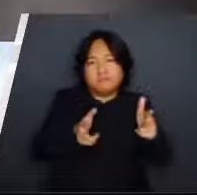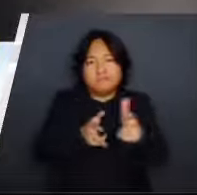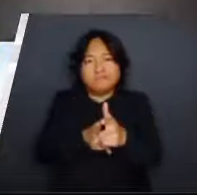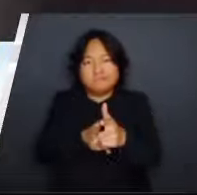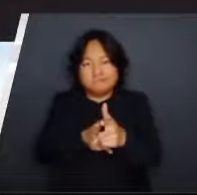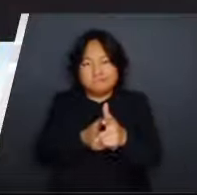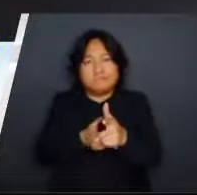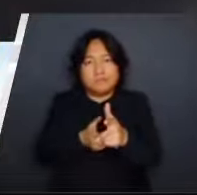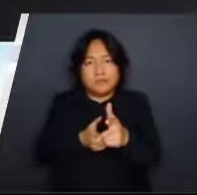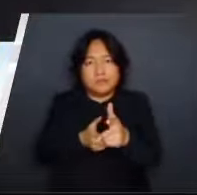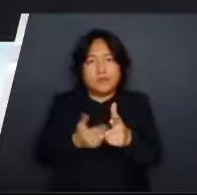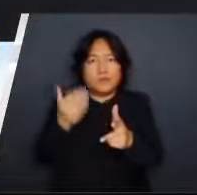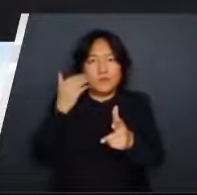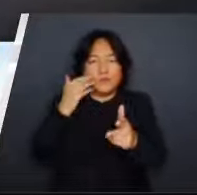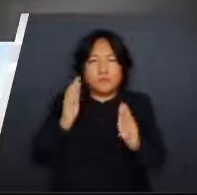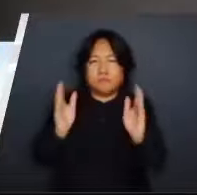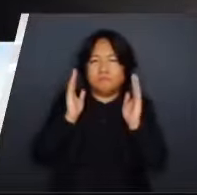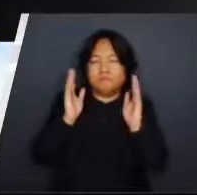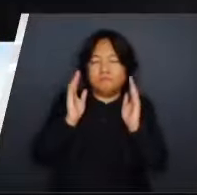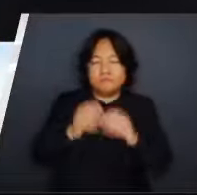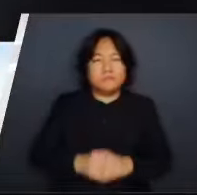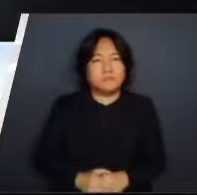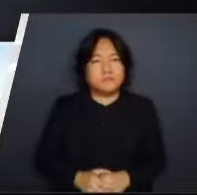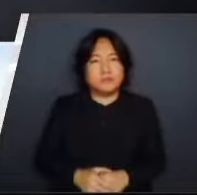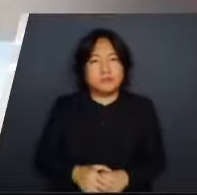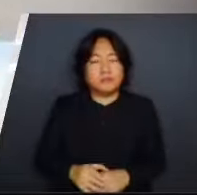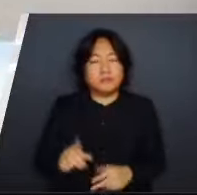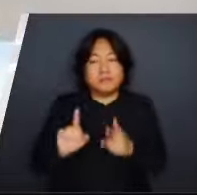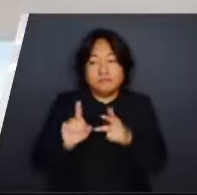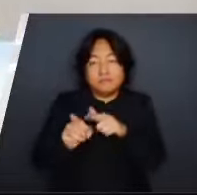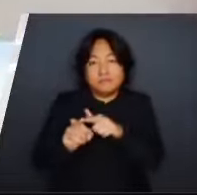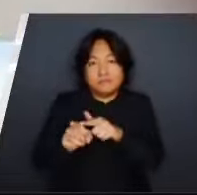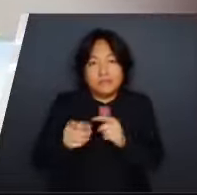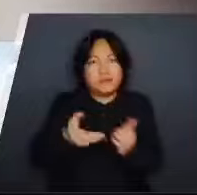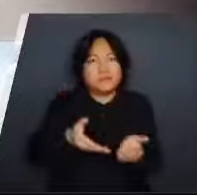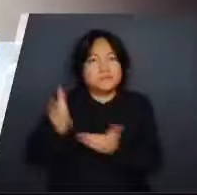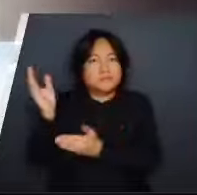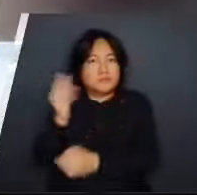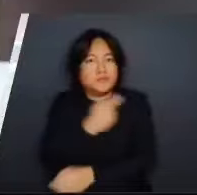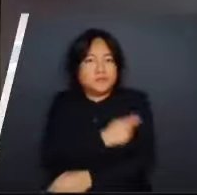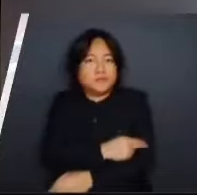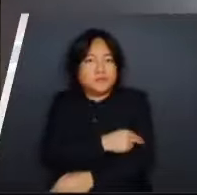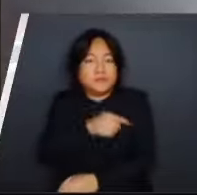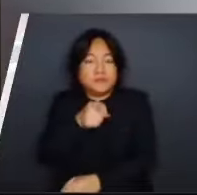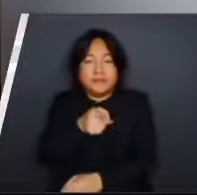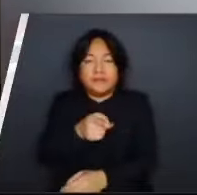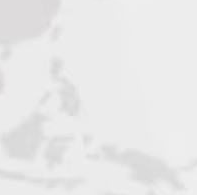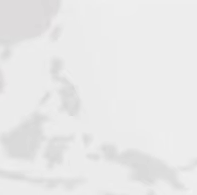highway. Nagpapagaling ang biktima at nakipaugnayan na raw sa kanila ang nakabangga.